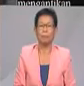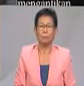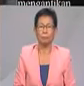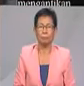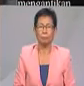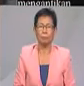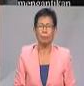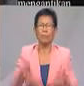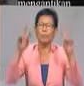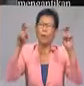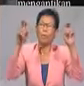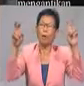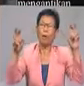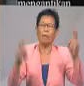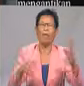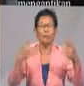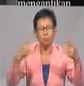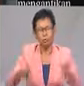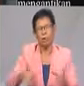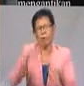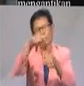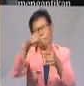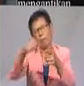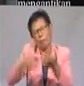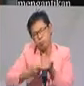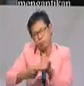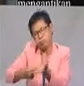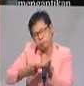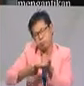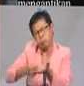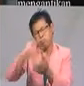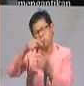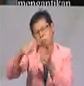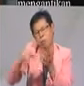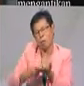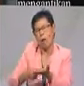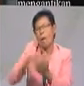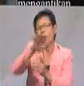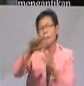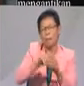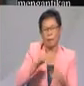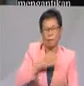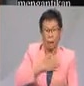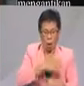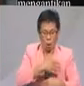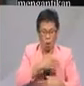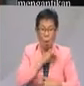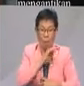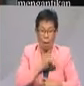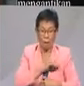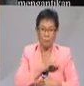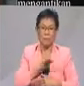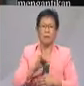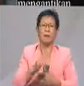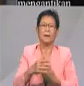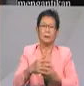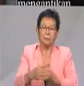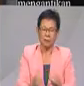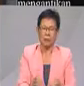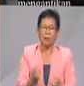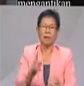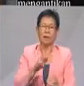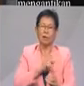Dalam konteks ini, beberapa sesi perbincangan telah diadakan melibatkan kementerian, jabatan, agensi seperti Pejabat Ketua